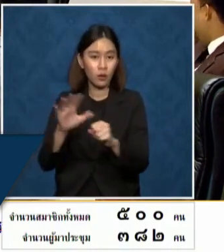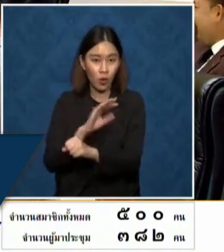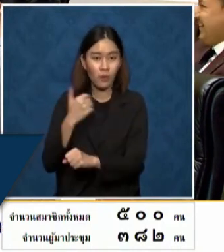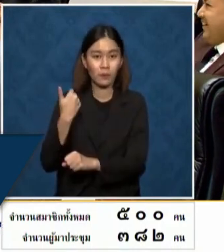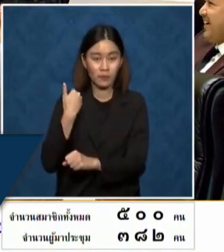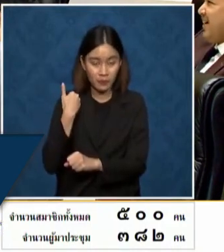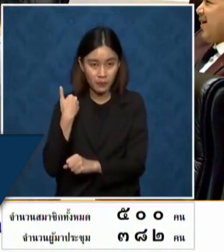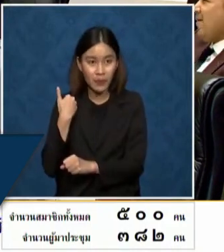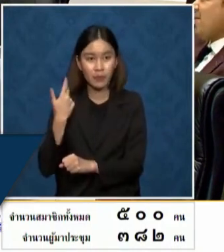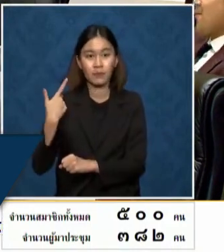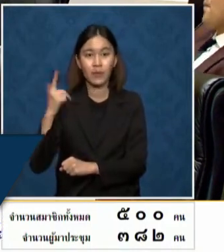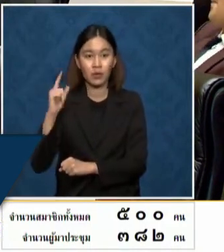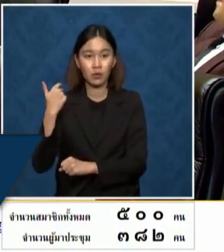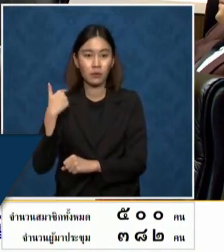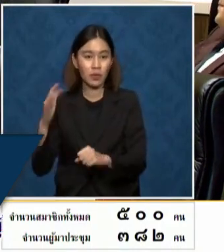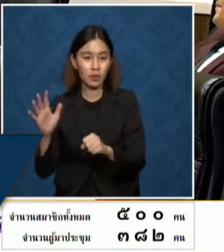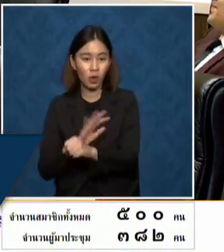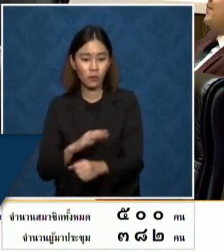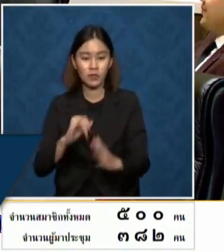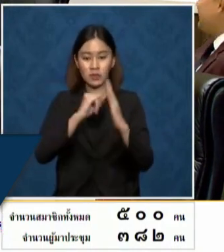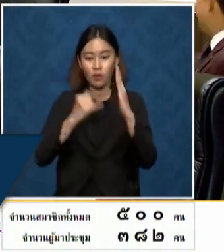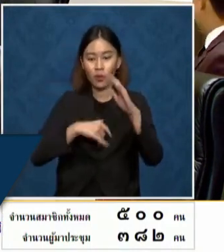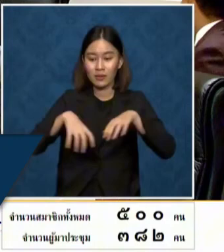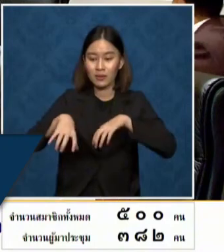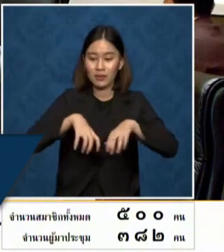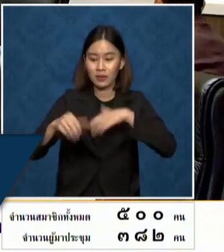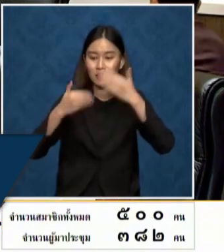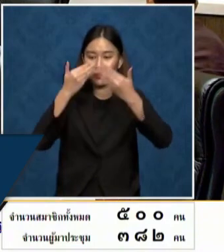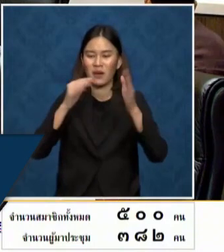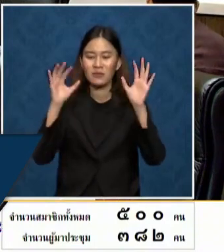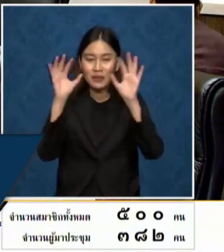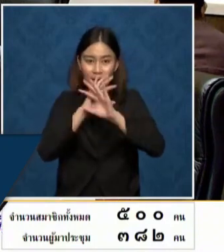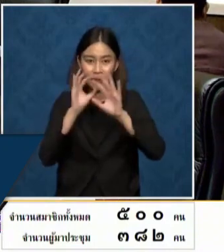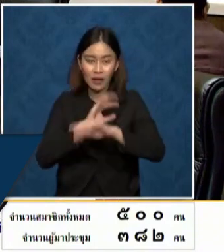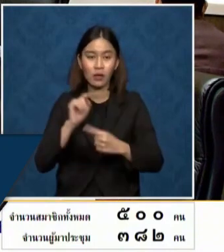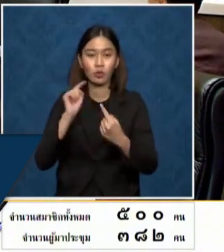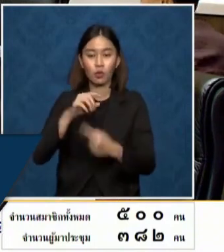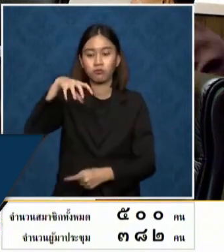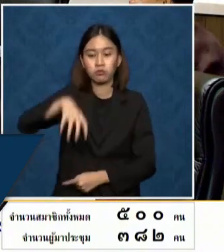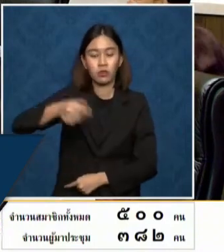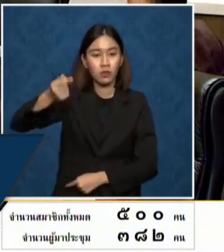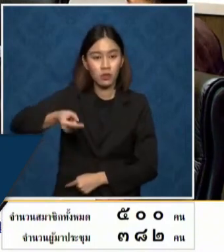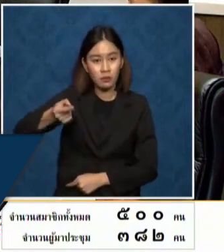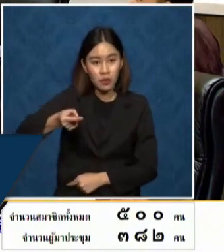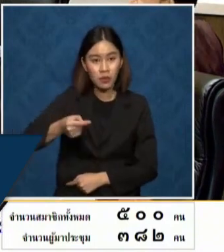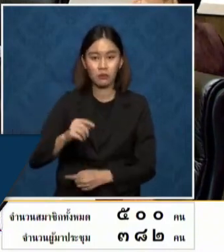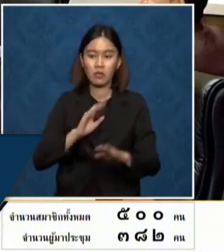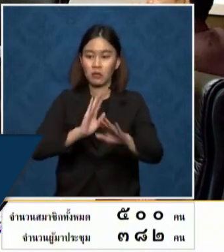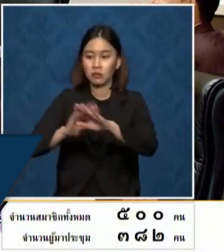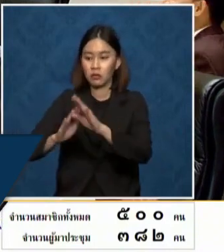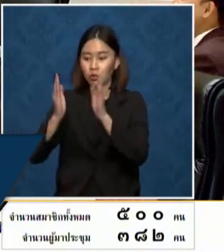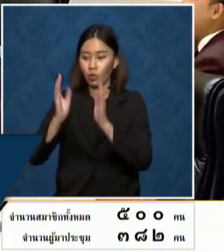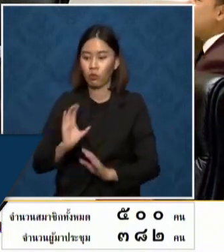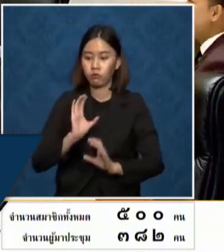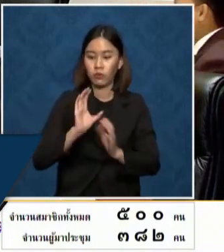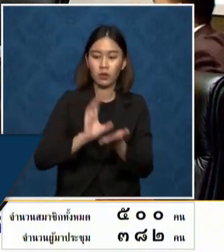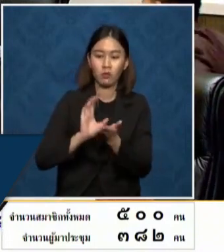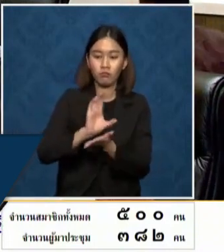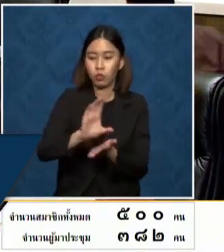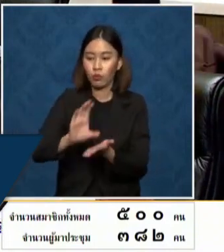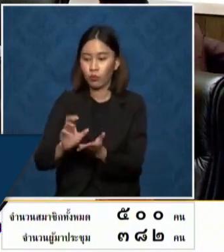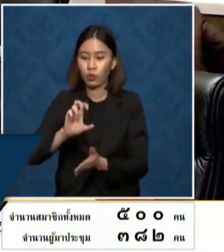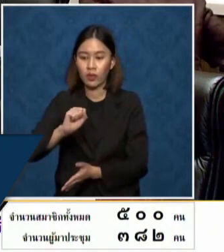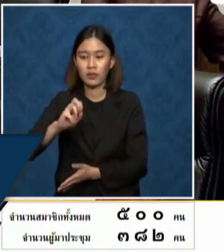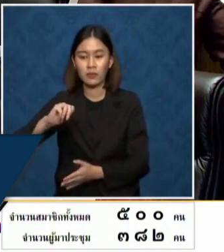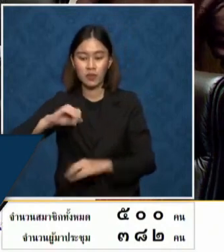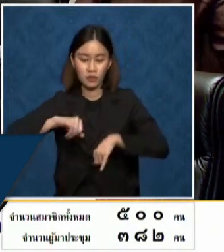คุ้มทุนในหลายๆจังหวัดจัดกิจกรรมคล้ายๆกันครับท่านประธานในสถานที่เดิมและไม่ได้ดึงดูดนักลงทุนหรือ SMEเข้ามา